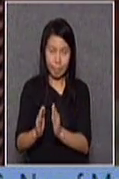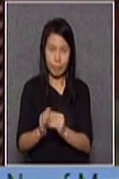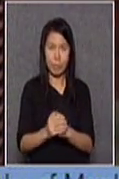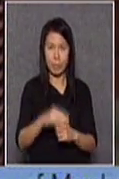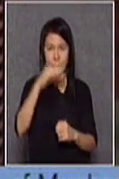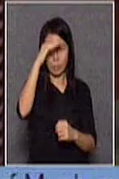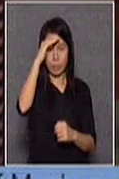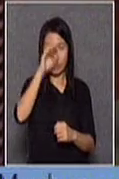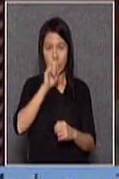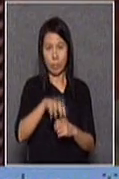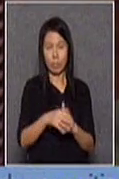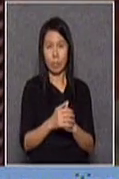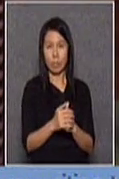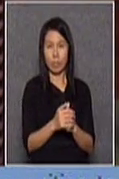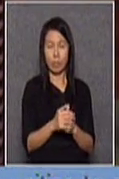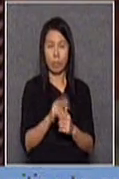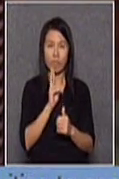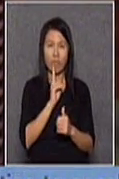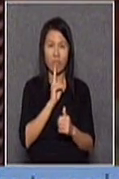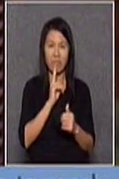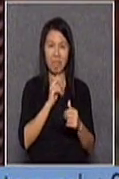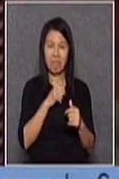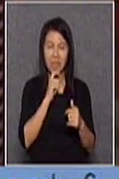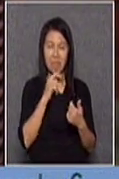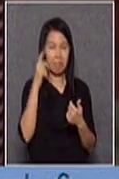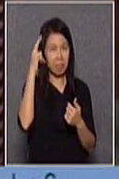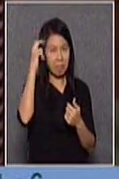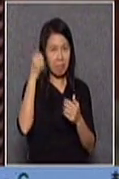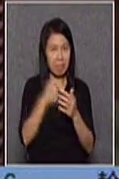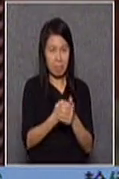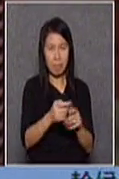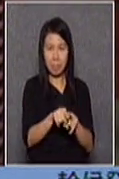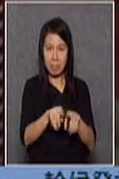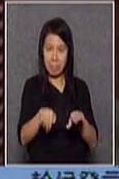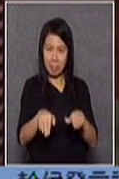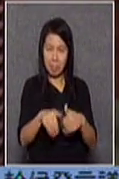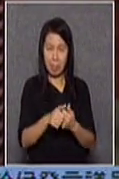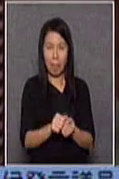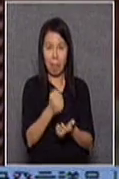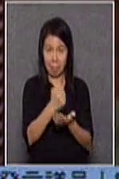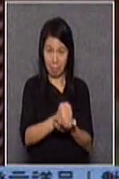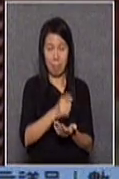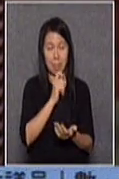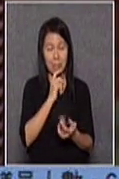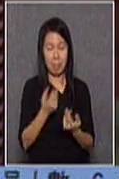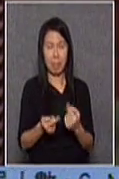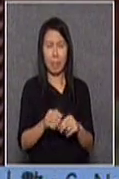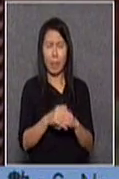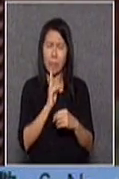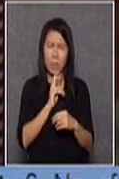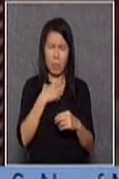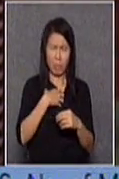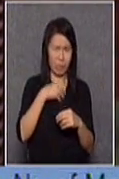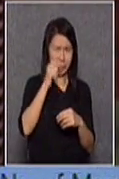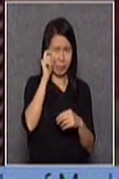人員呢，是講成有牌爛仔，是匪夷所思的，是對廣大警務人員的